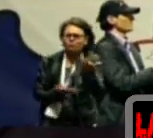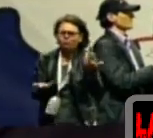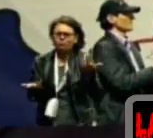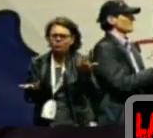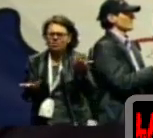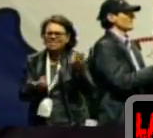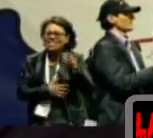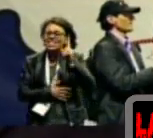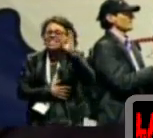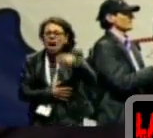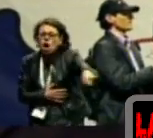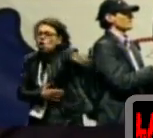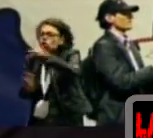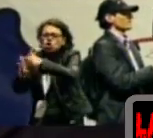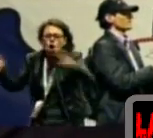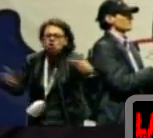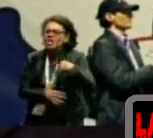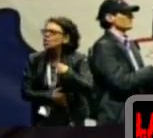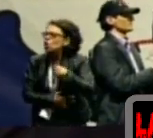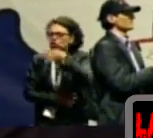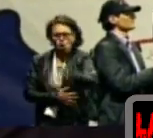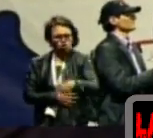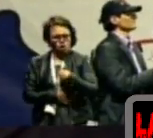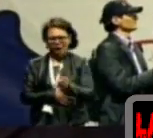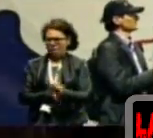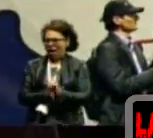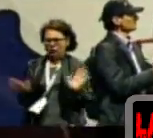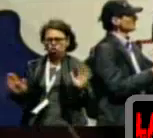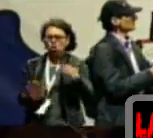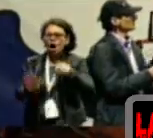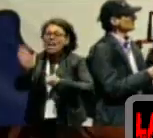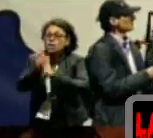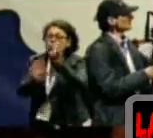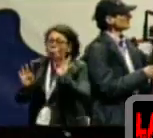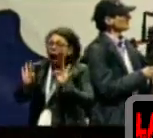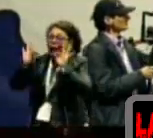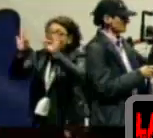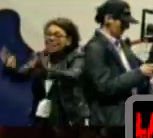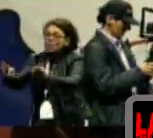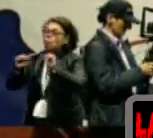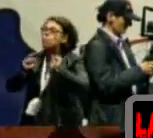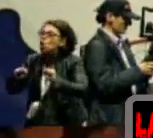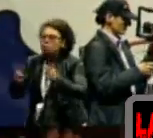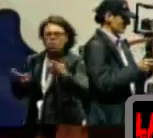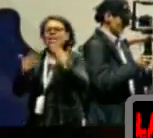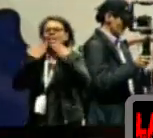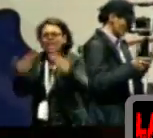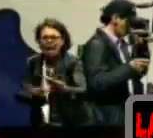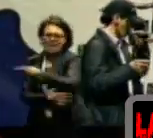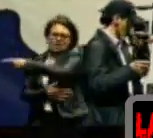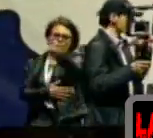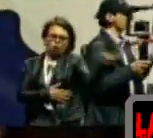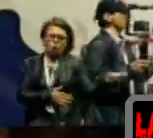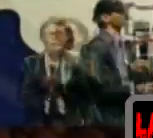ce la faremo Non ce l'avremmo fatta a sopportare tutto questo Quindi grazie grazie davvero